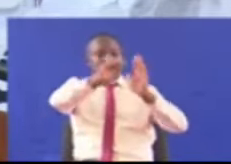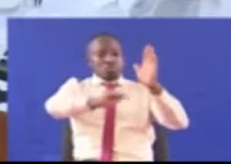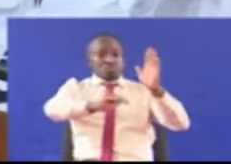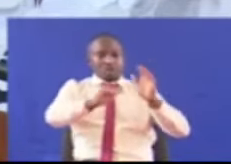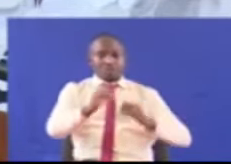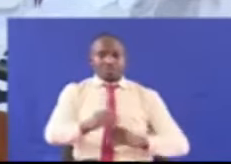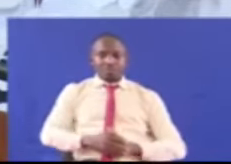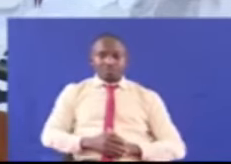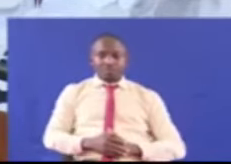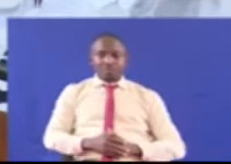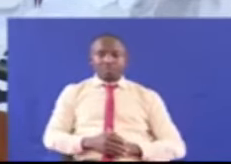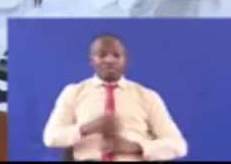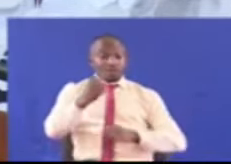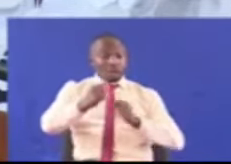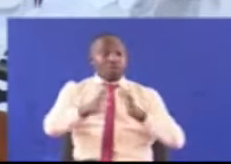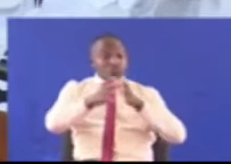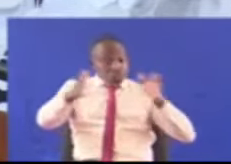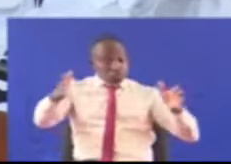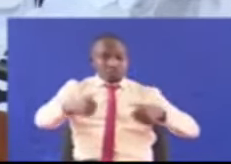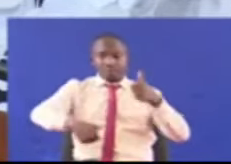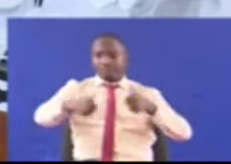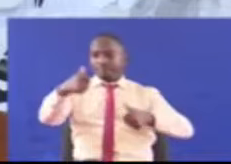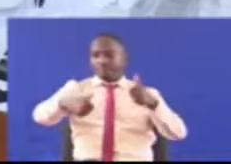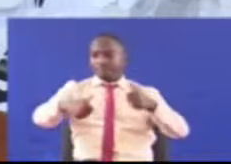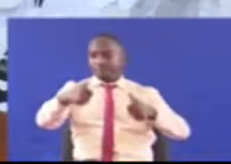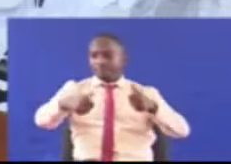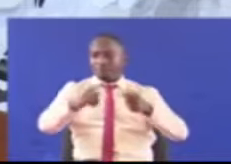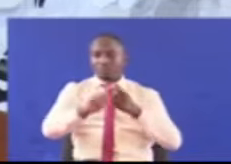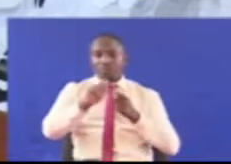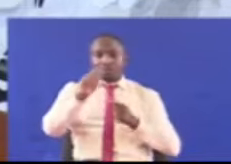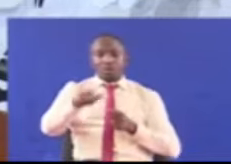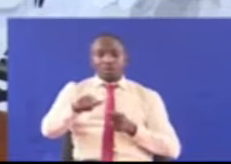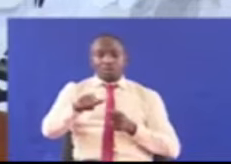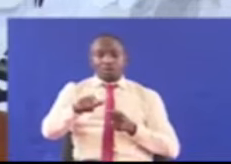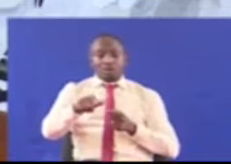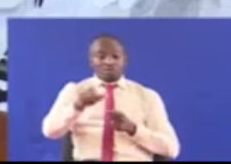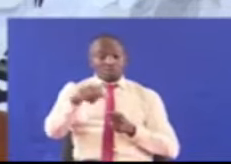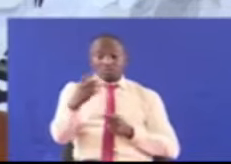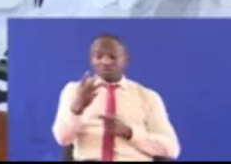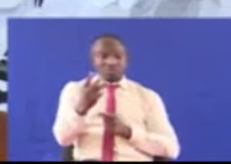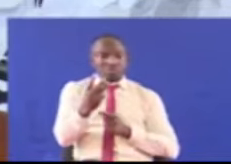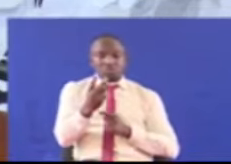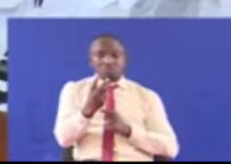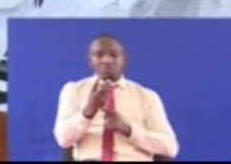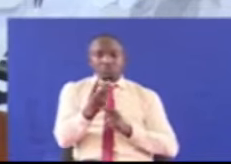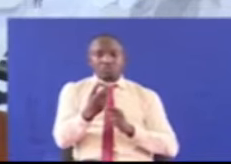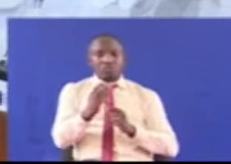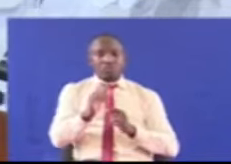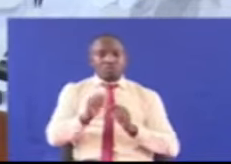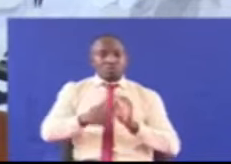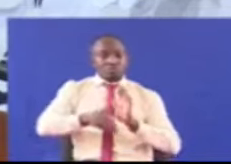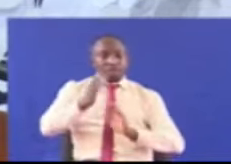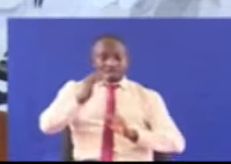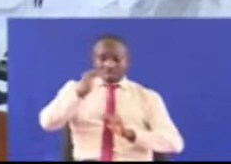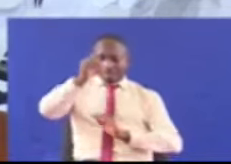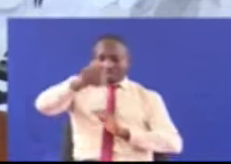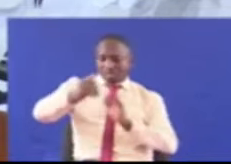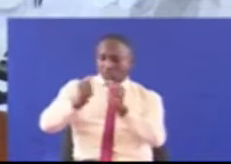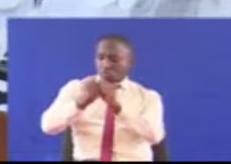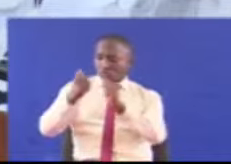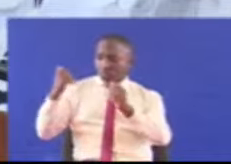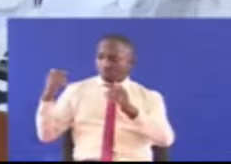Some foreign minister ana kazi kubwa. Hawa mabalozi watatu msione hivi. Kazi imeanza miezi 10